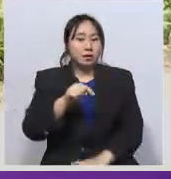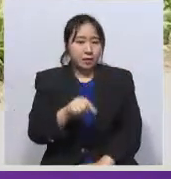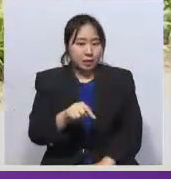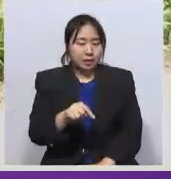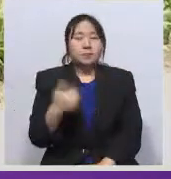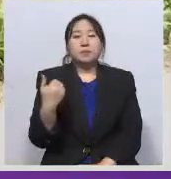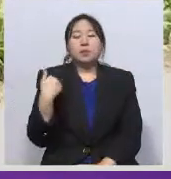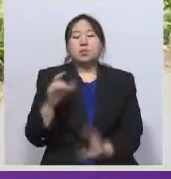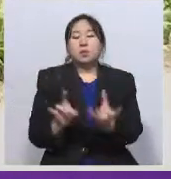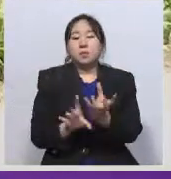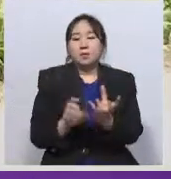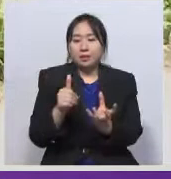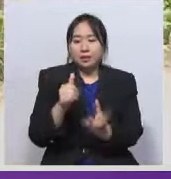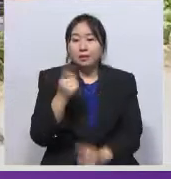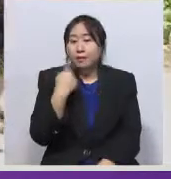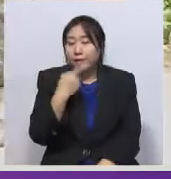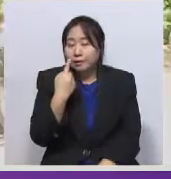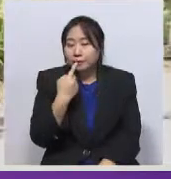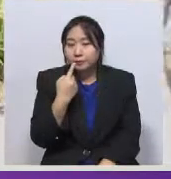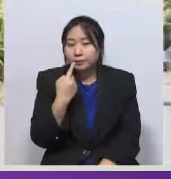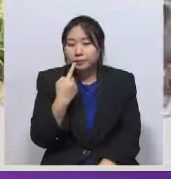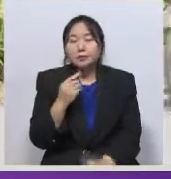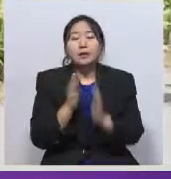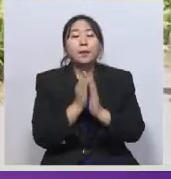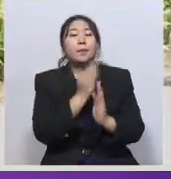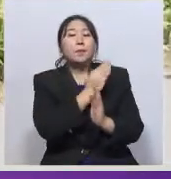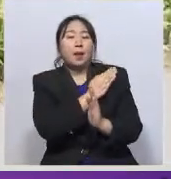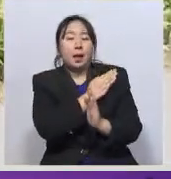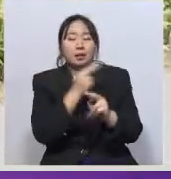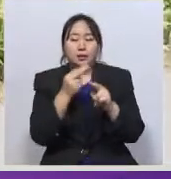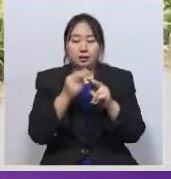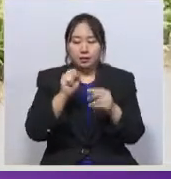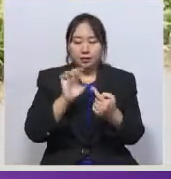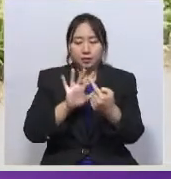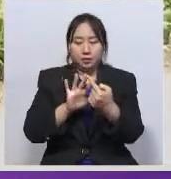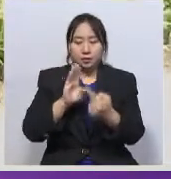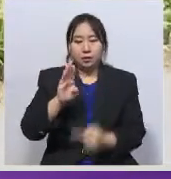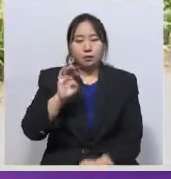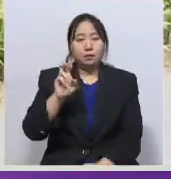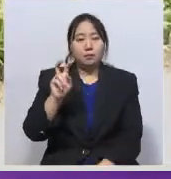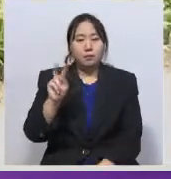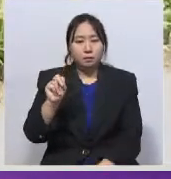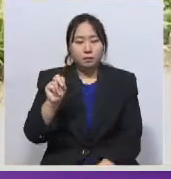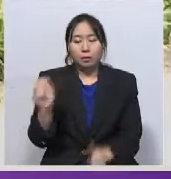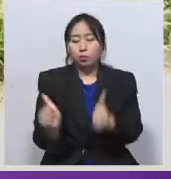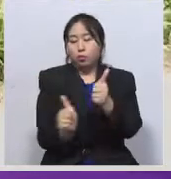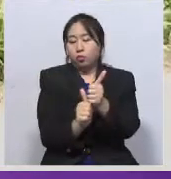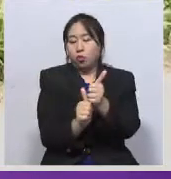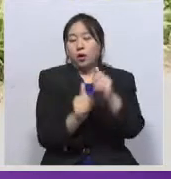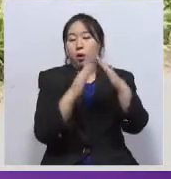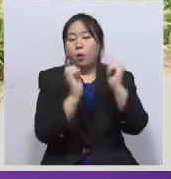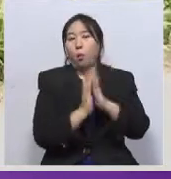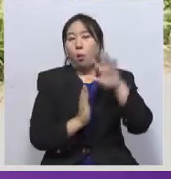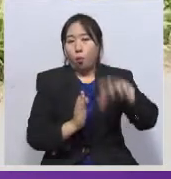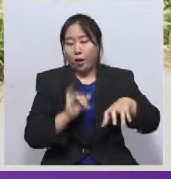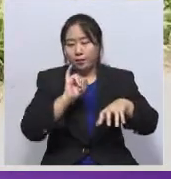ำให้มีศักยภาพนะคะก็คือทางพระอาจารย์สุบินปฏิโตนะคะซึ่งเป็นผู้ช่วยเจ้าอาวาสวัดไผ่ล้อม